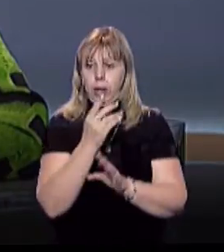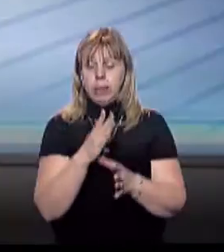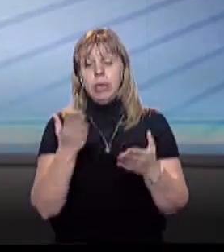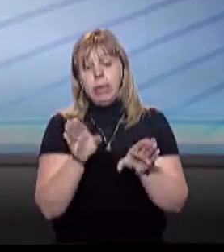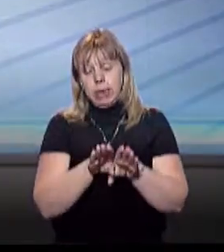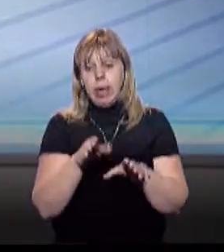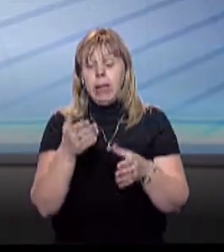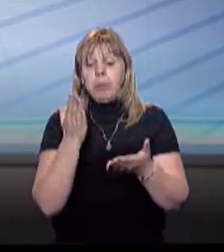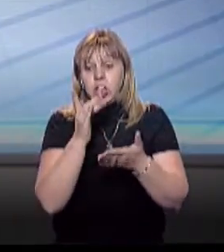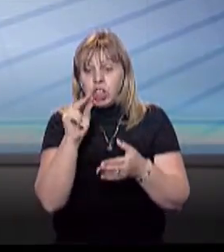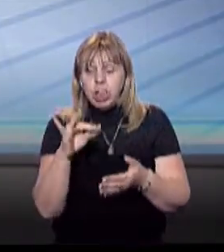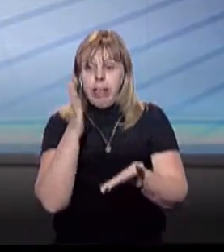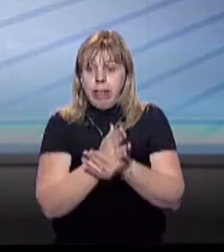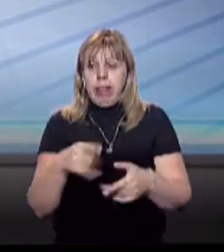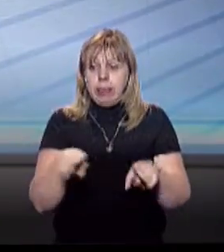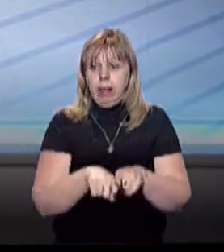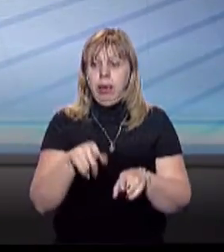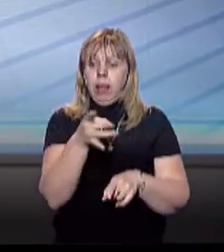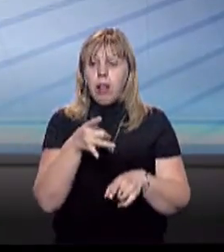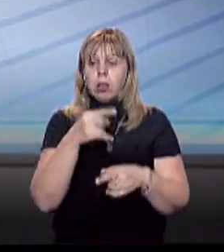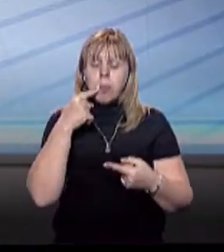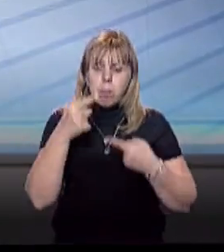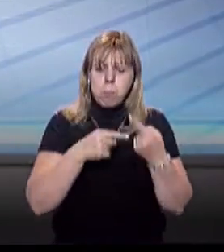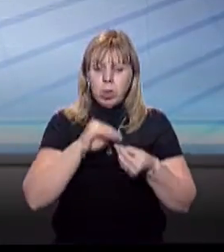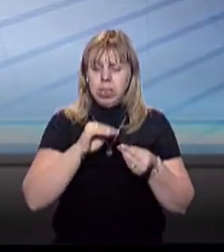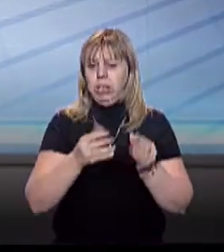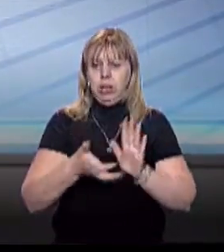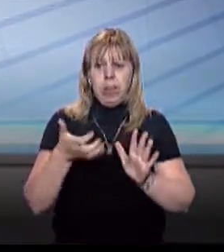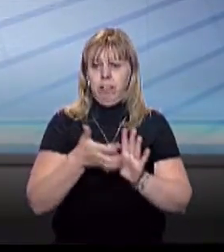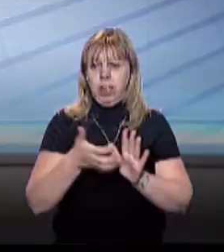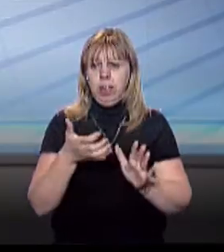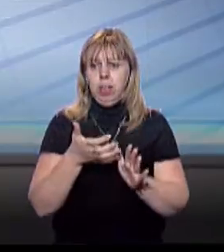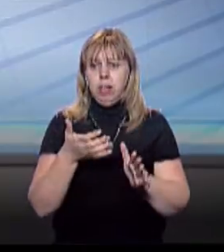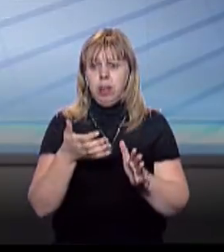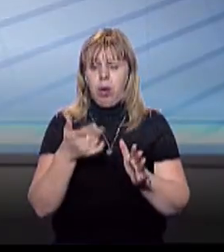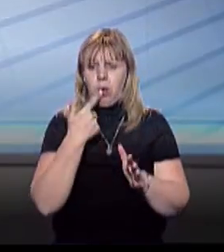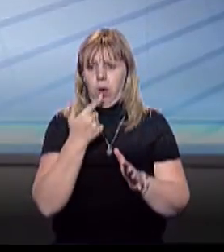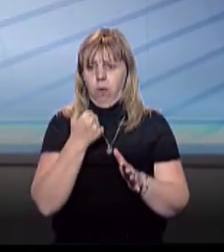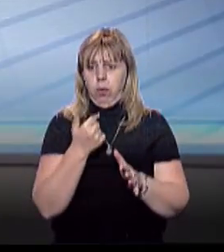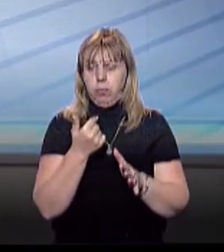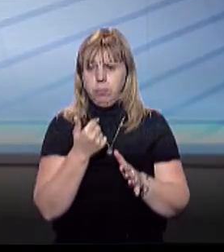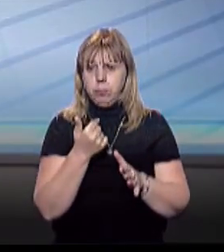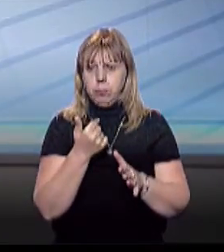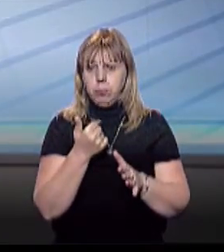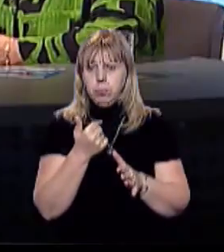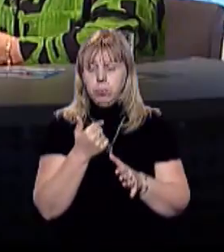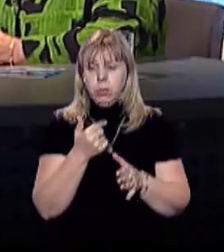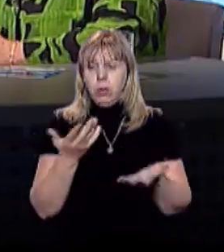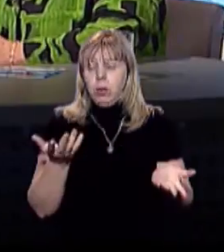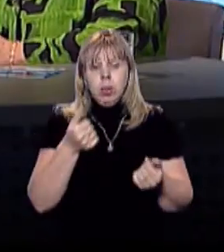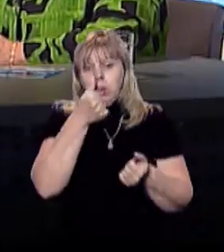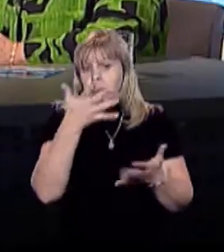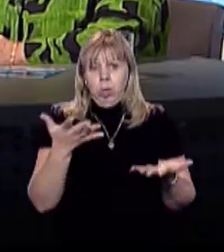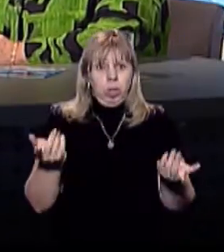такі райони в нас на Закарпатті, які постійно бракують, мають брак крові? Ну, не можна